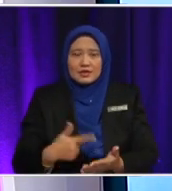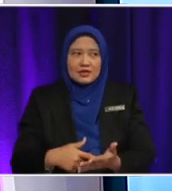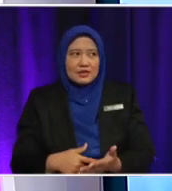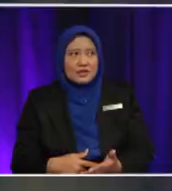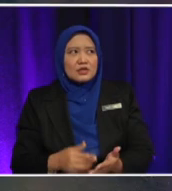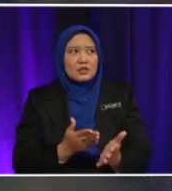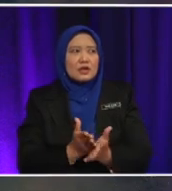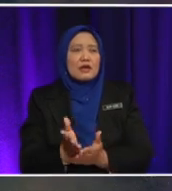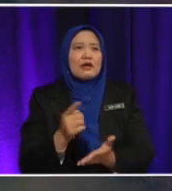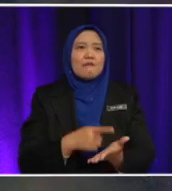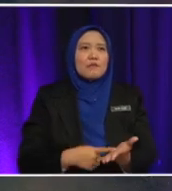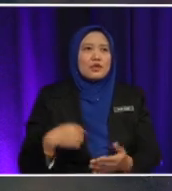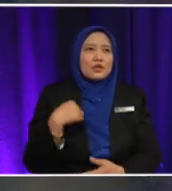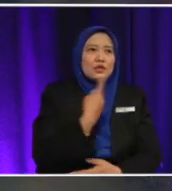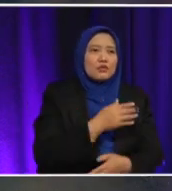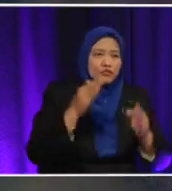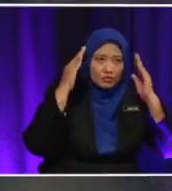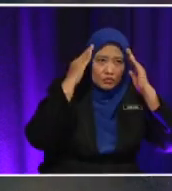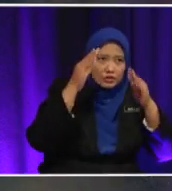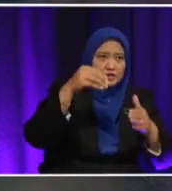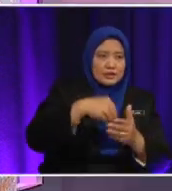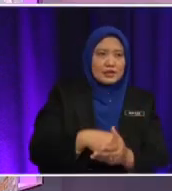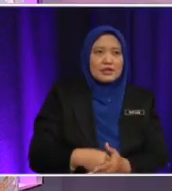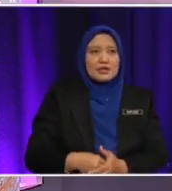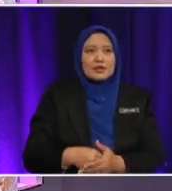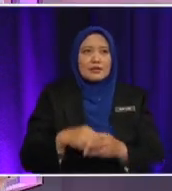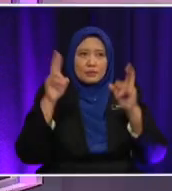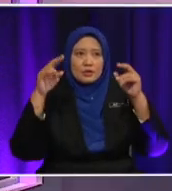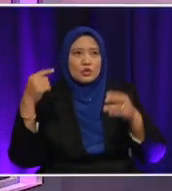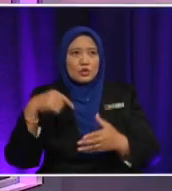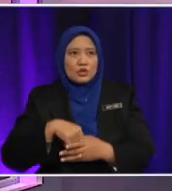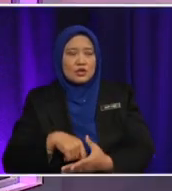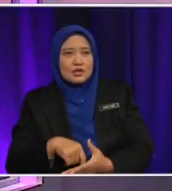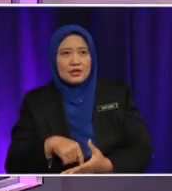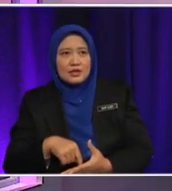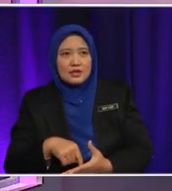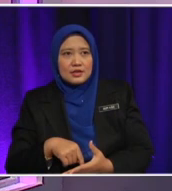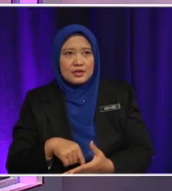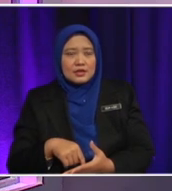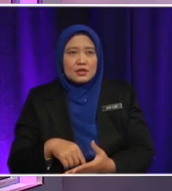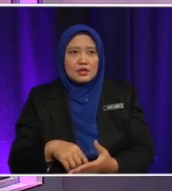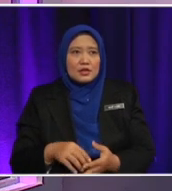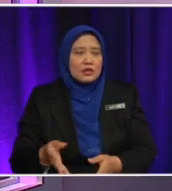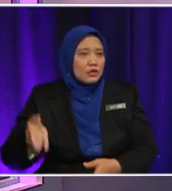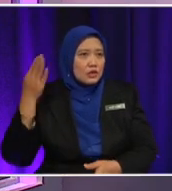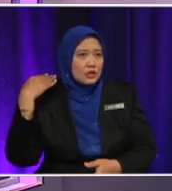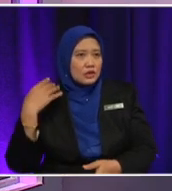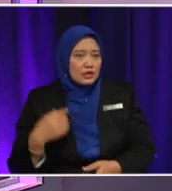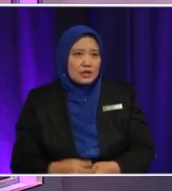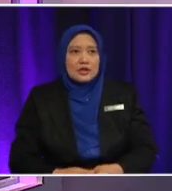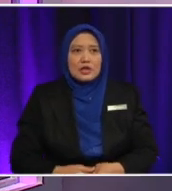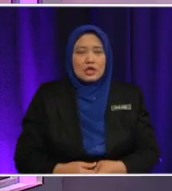Apakah lagi yang perlu kita fokuskan dalam bab ini Oke kita ada teknologi hijau kita ada sumber